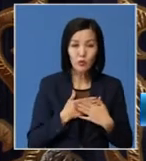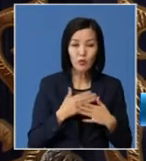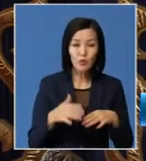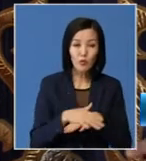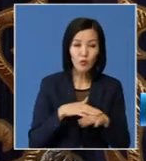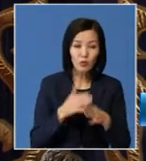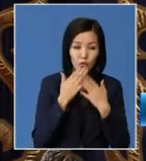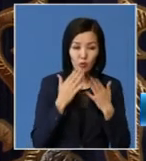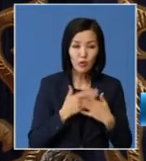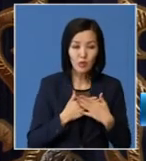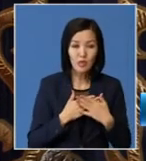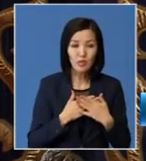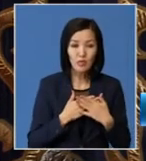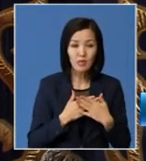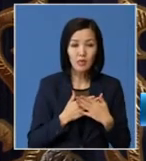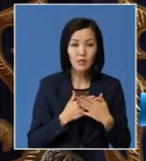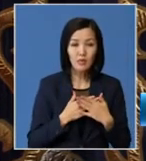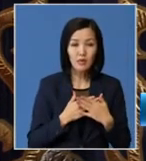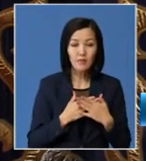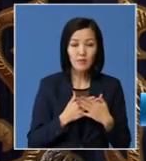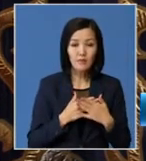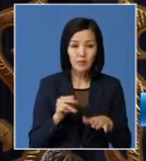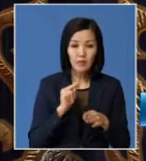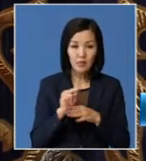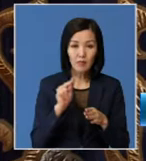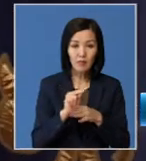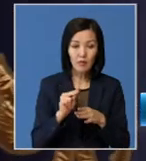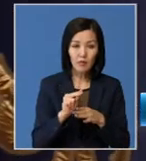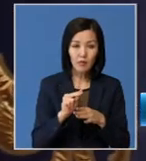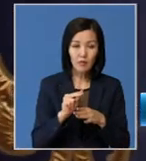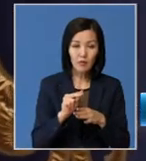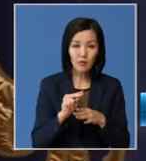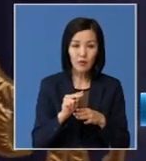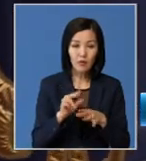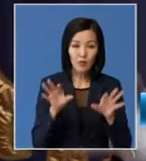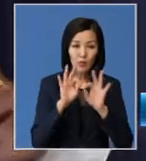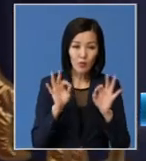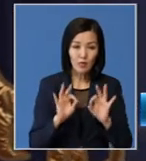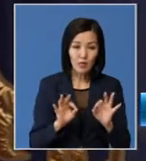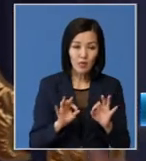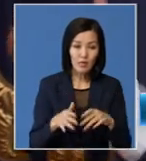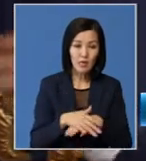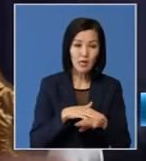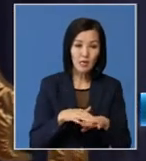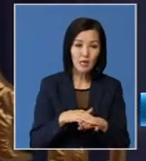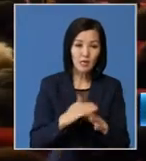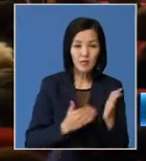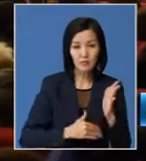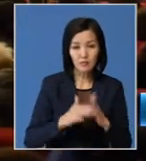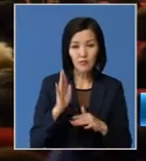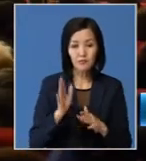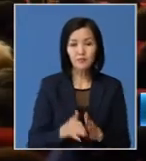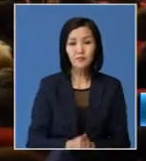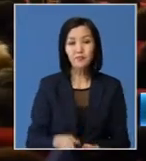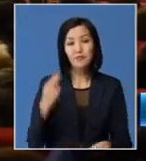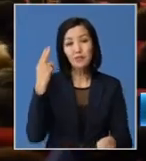отанды сүюге бір сүйіспеншілік ретінде тәрбиелеуге жасап жатырмыз. Соның ішінде өнер арқылы халықты ықпал етіп, биіктен көрсету. Аға